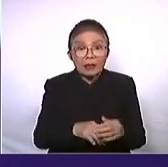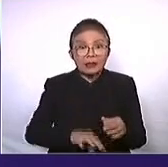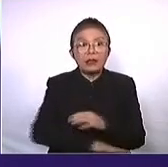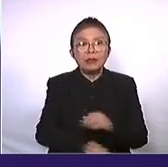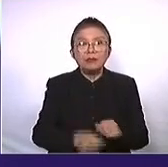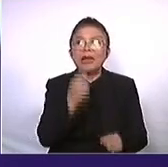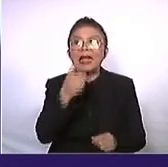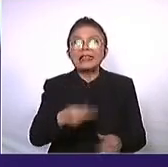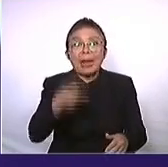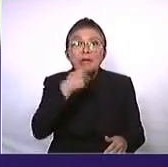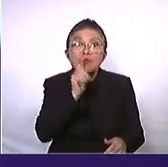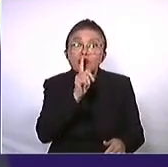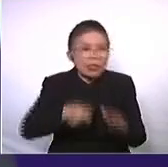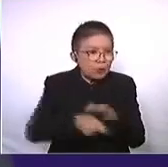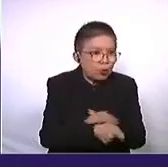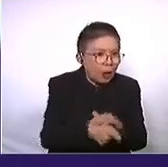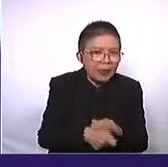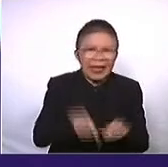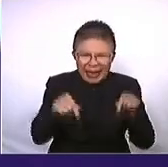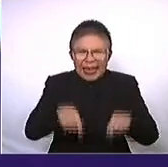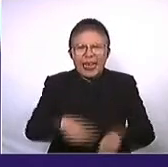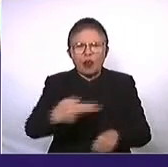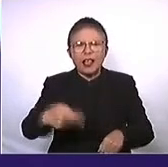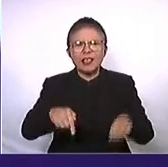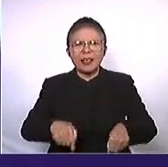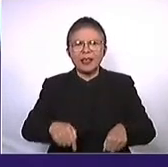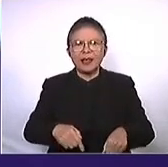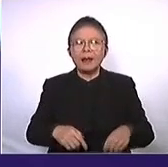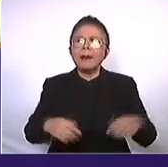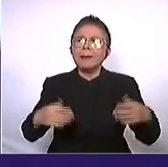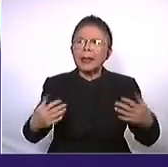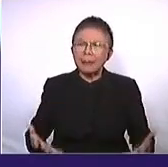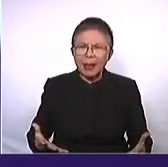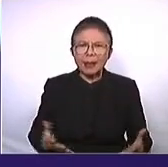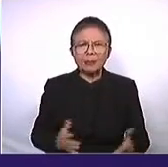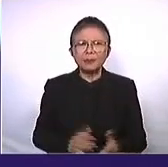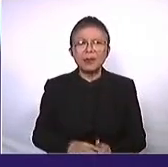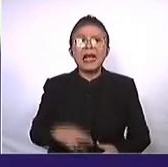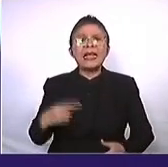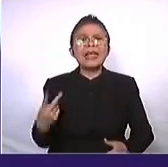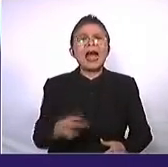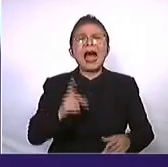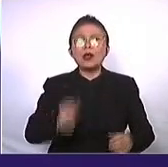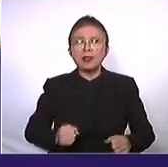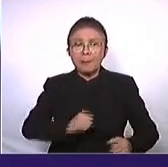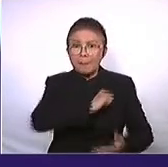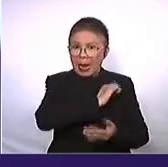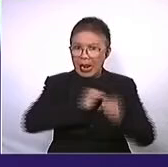menyuap. Itulah Indonesia ini pada saat ini. Oleh sebab itu saudara sekalian, kita harus lawan